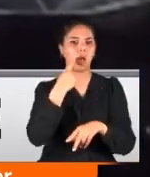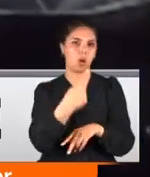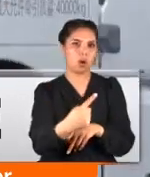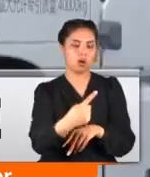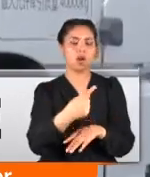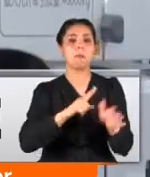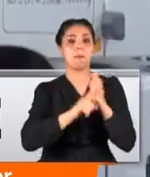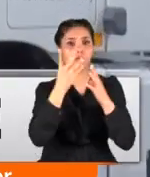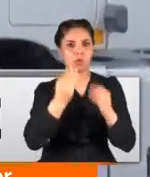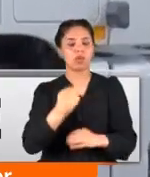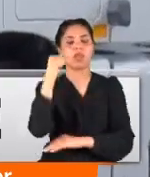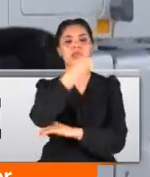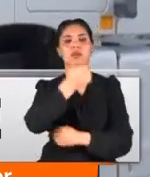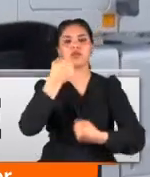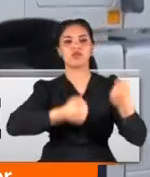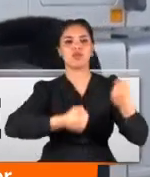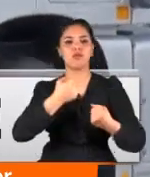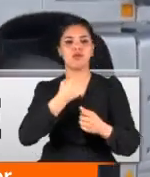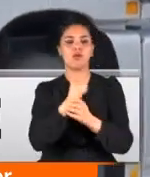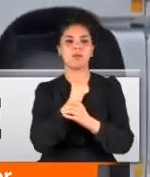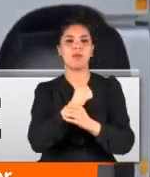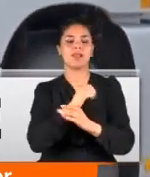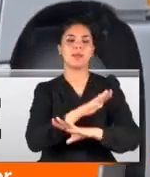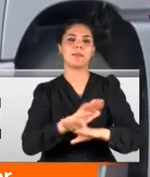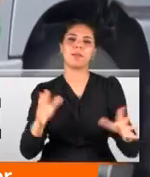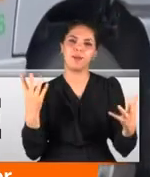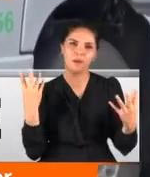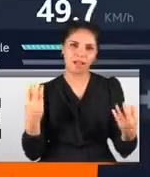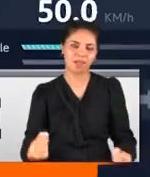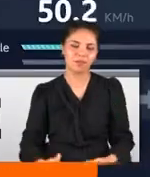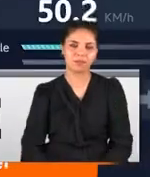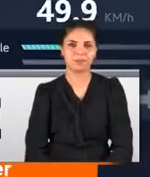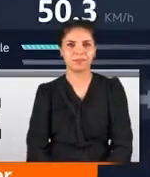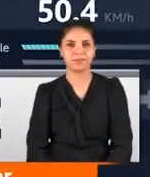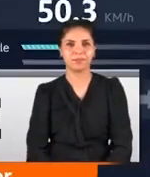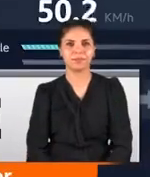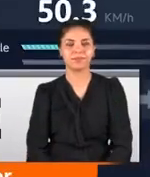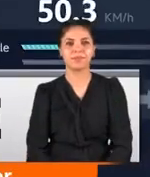olursa tır şoförlüğü de nostaljik meslekler arasındaki yerini alacak.